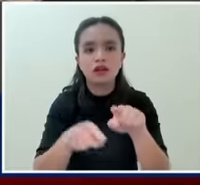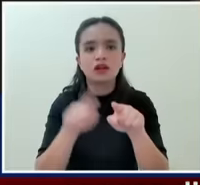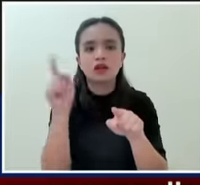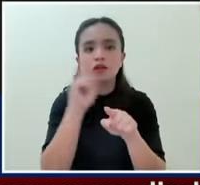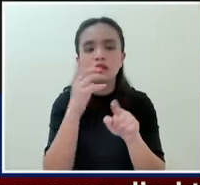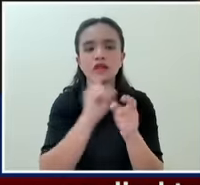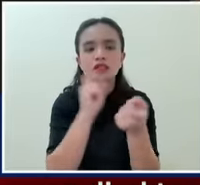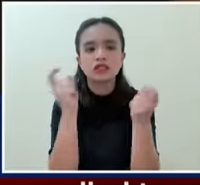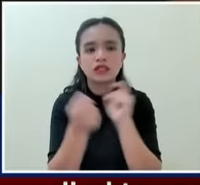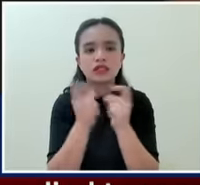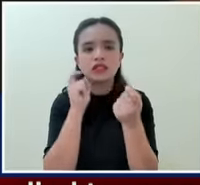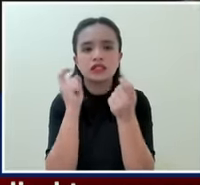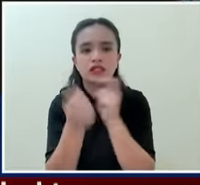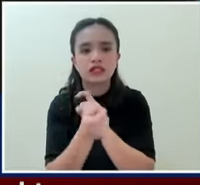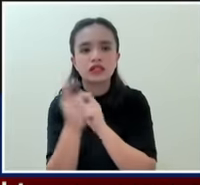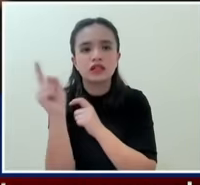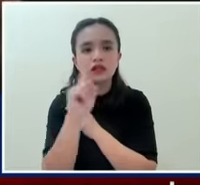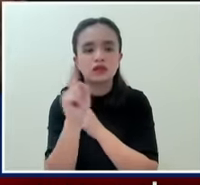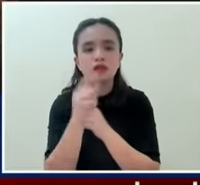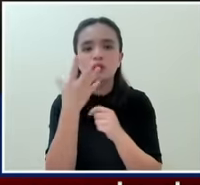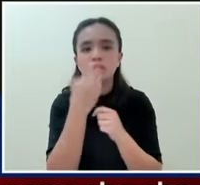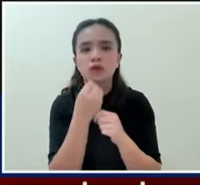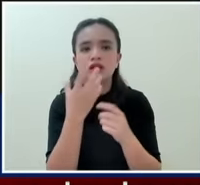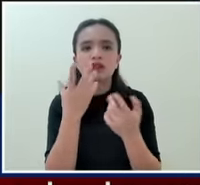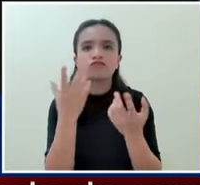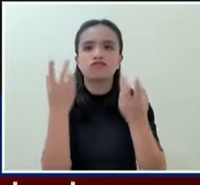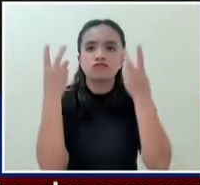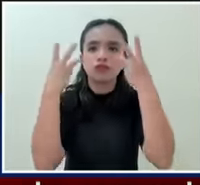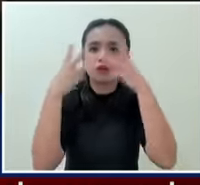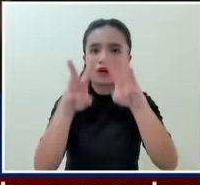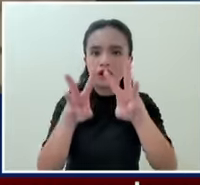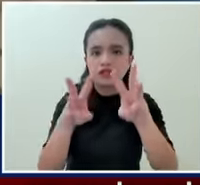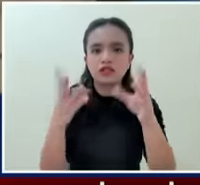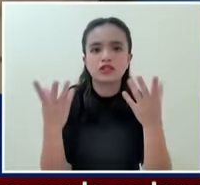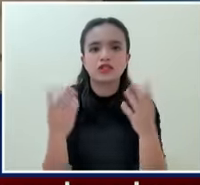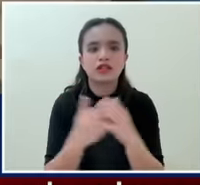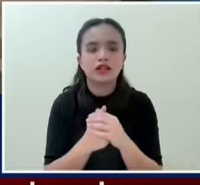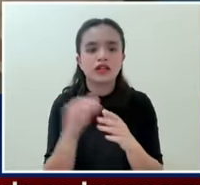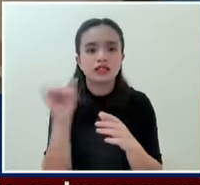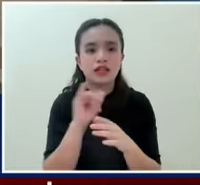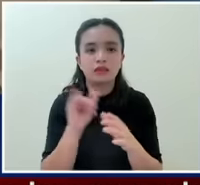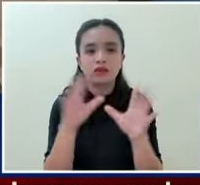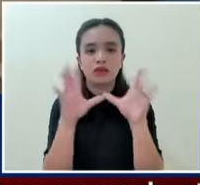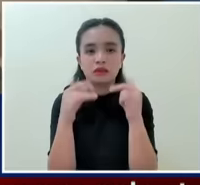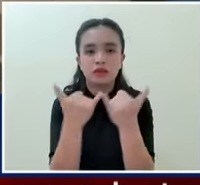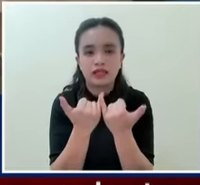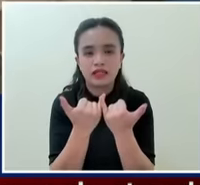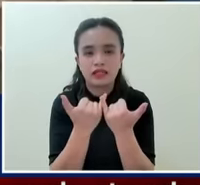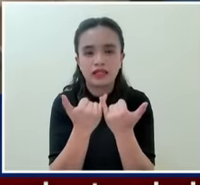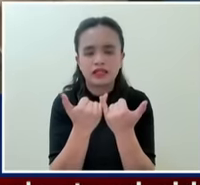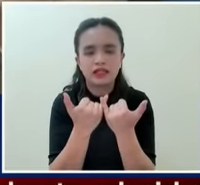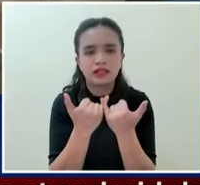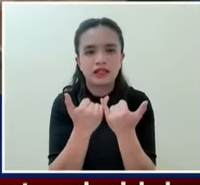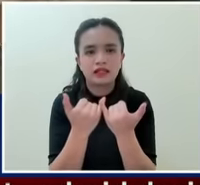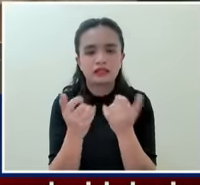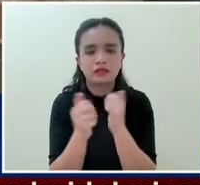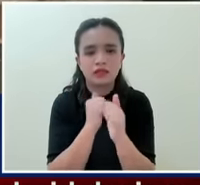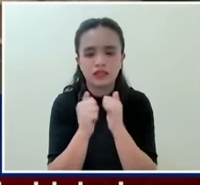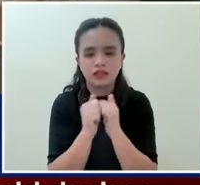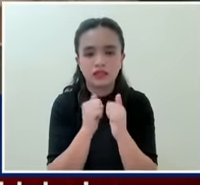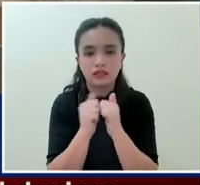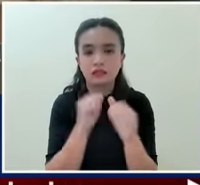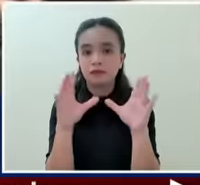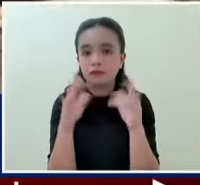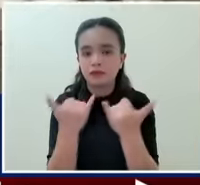nagbabagong panlasa ng mga manonood at ang paghigpit ng kumpanya sa or pagpihit ng kumpanya